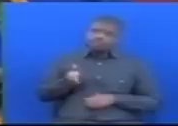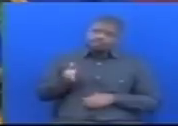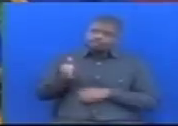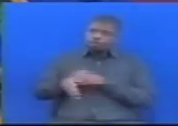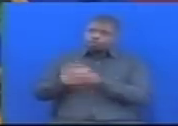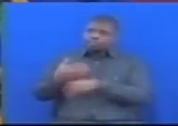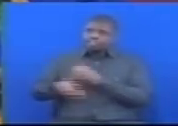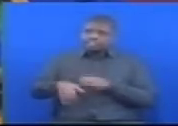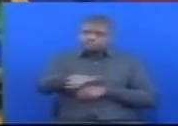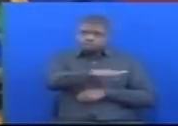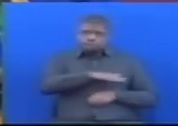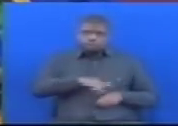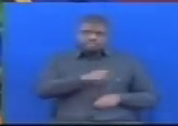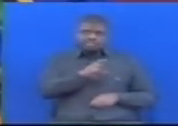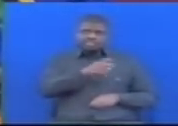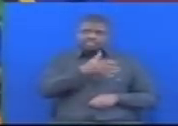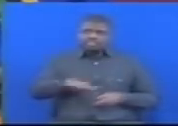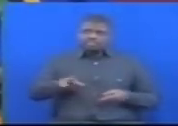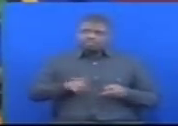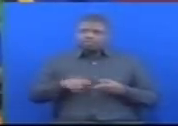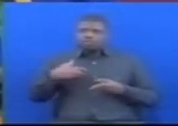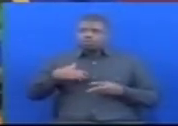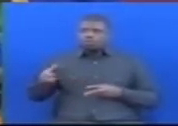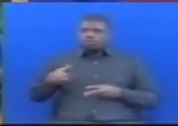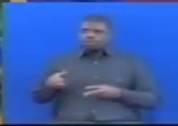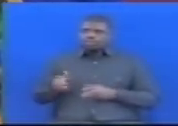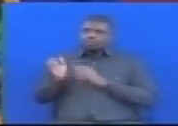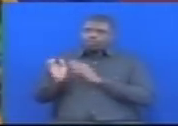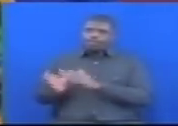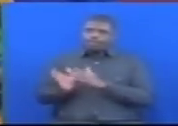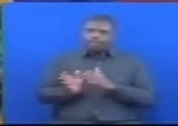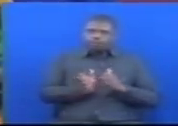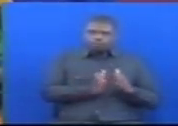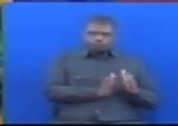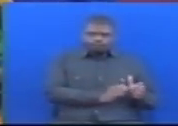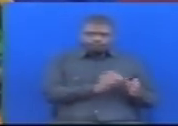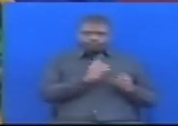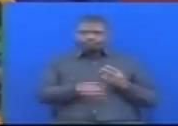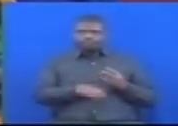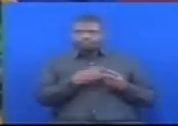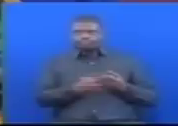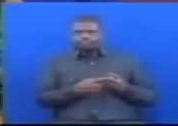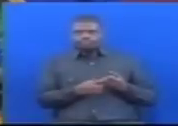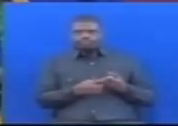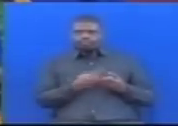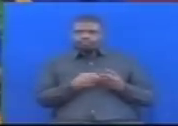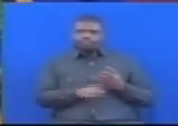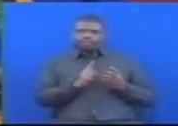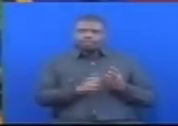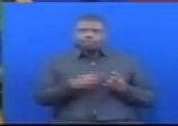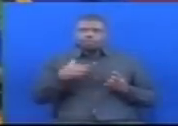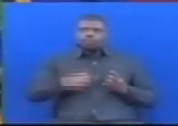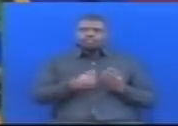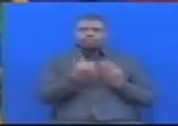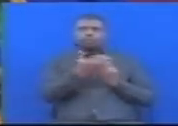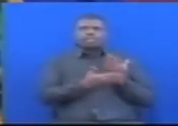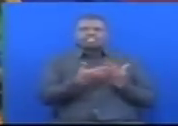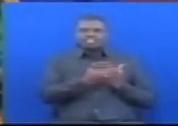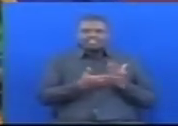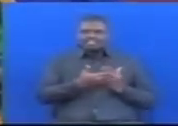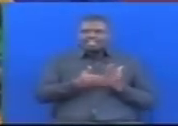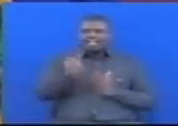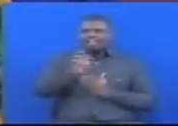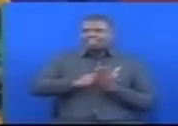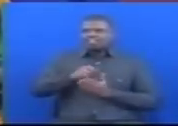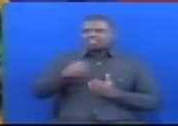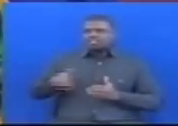Zanzibar, amewahi kuwa waziri wa mipango, amekuwa waziri wa nchi afisi